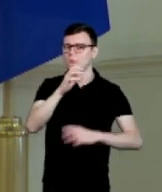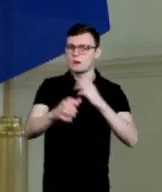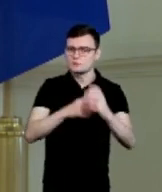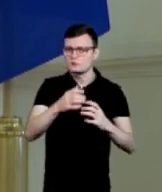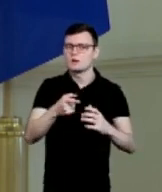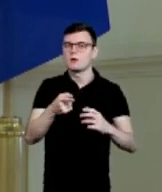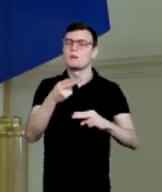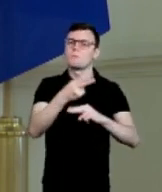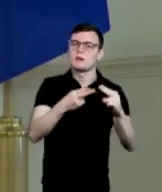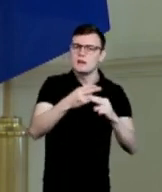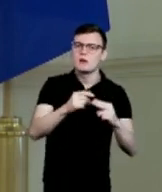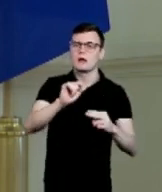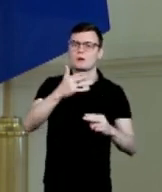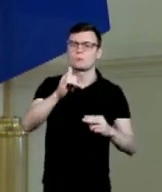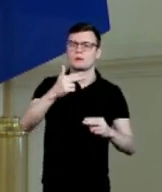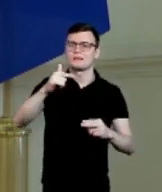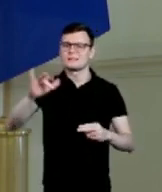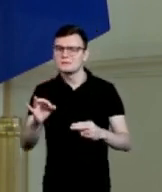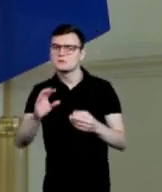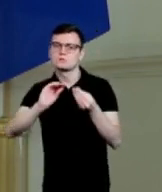aliuminio susitarimą, jis